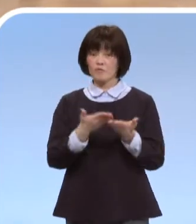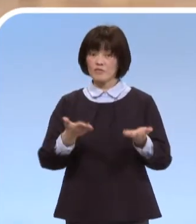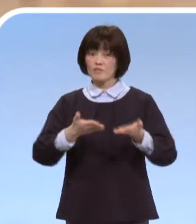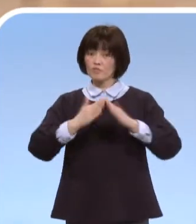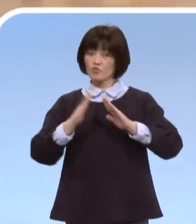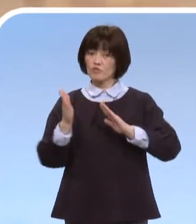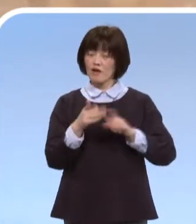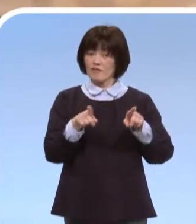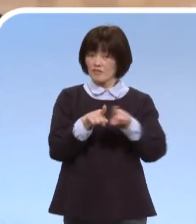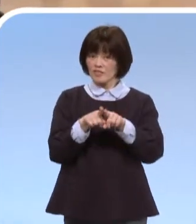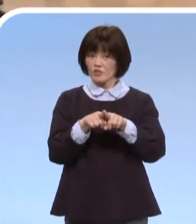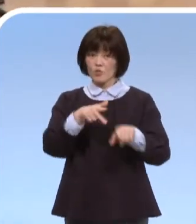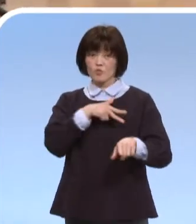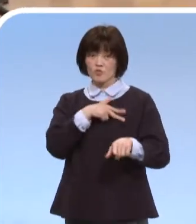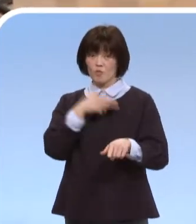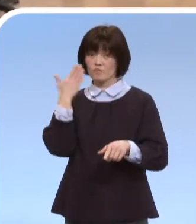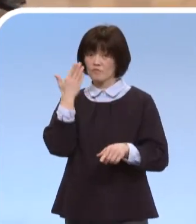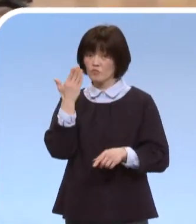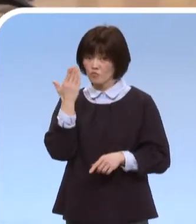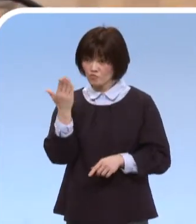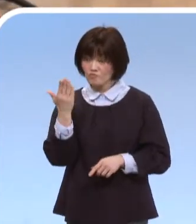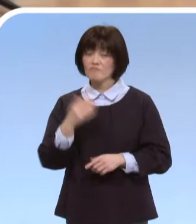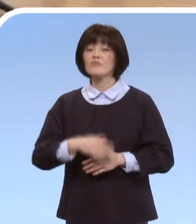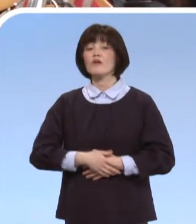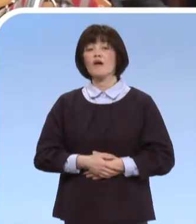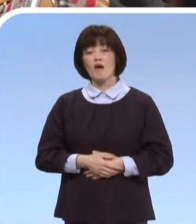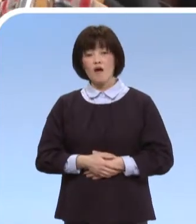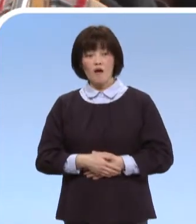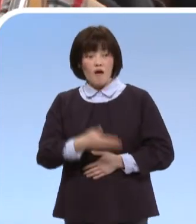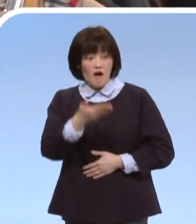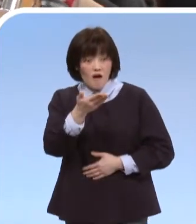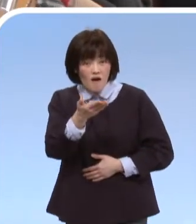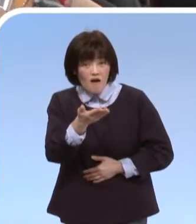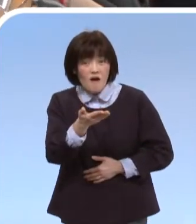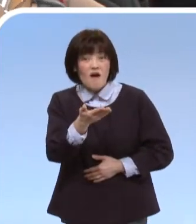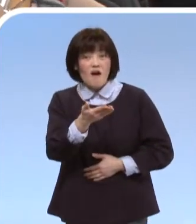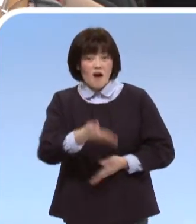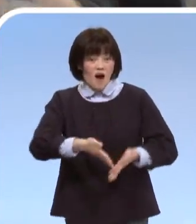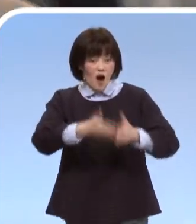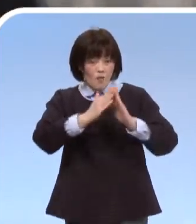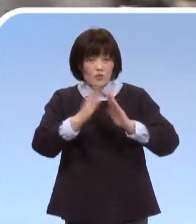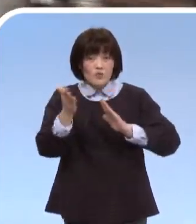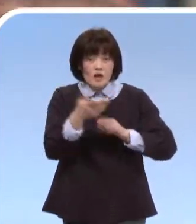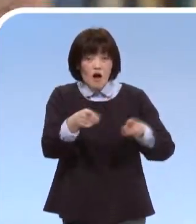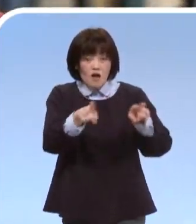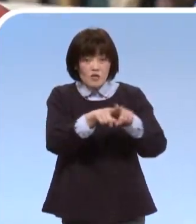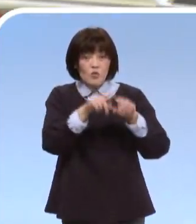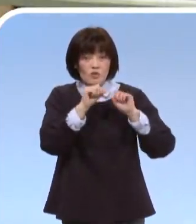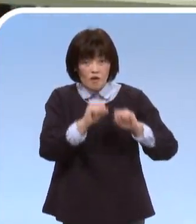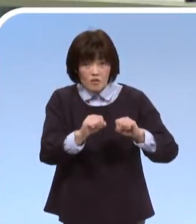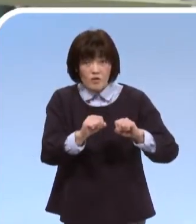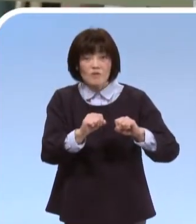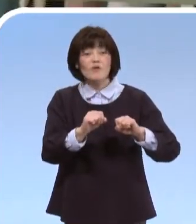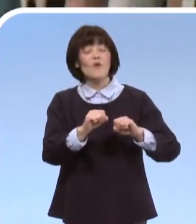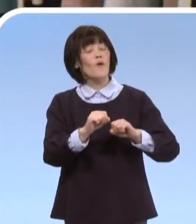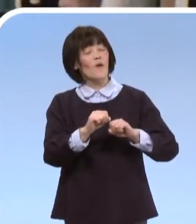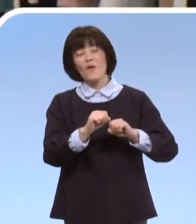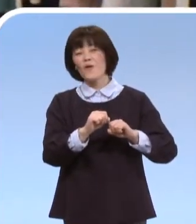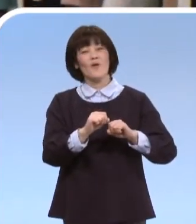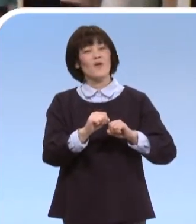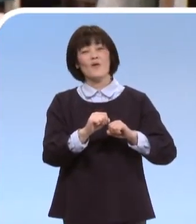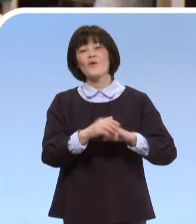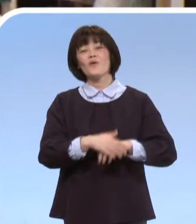ち上げたスタッフにお話を伺いました。 このお店の立ち上げメンバーのお一人なんですか？ はい。 う